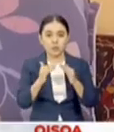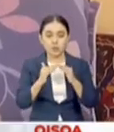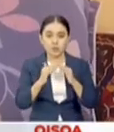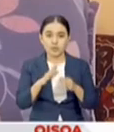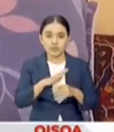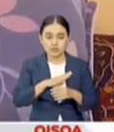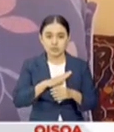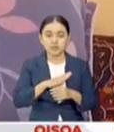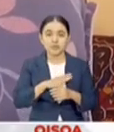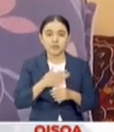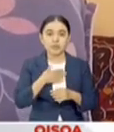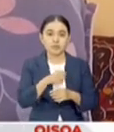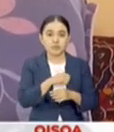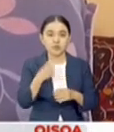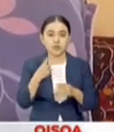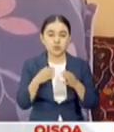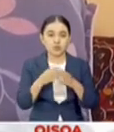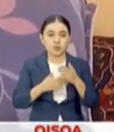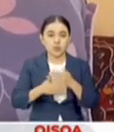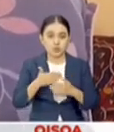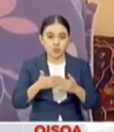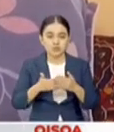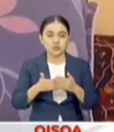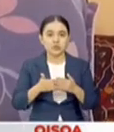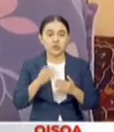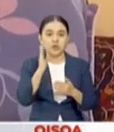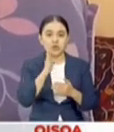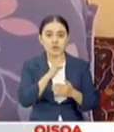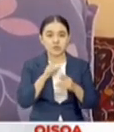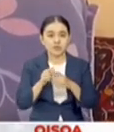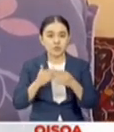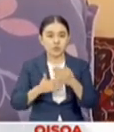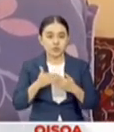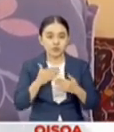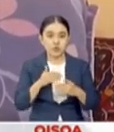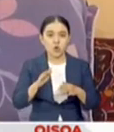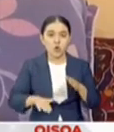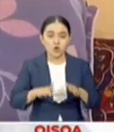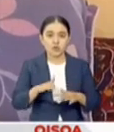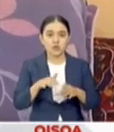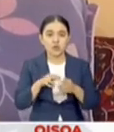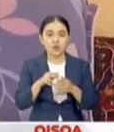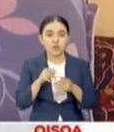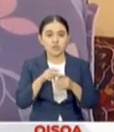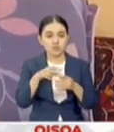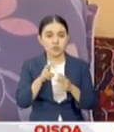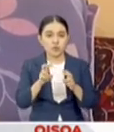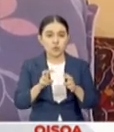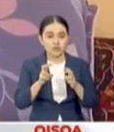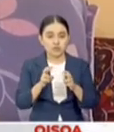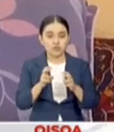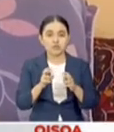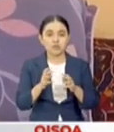berishdi. Men o'zi ikkinchi guruh nogironiman. Onam ham nogironli. Oyoqlari yurmaydi, men kuchimdan beri o'tirarlar bitta